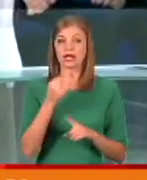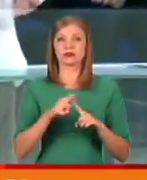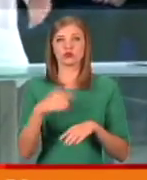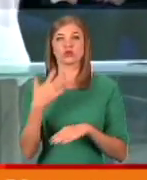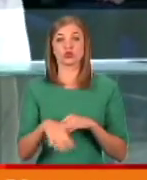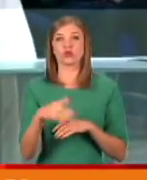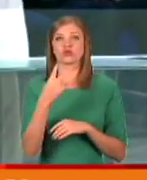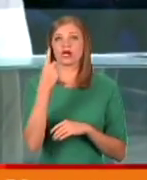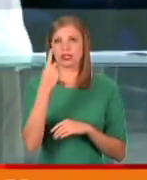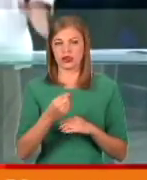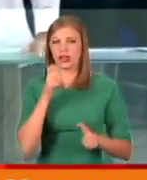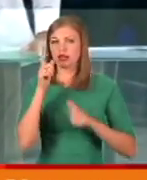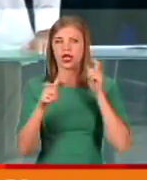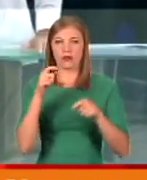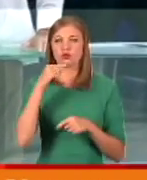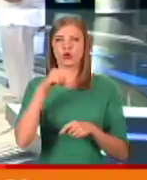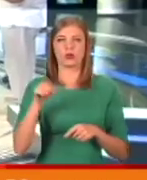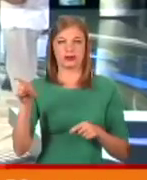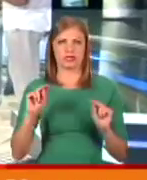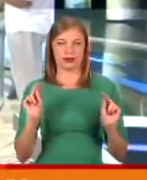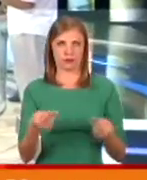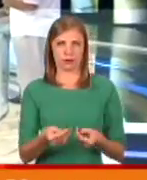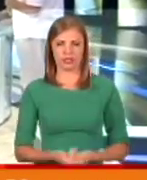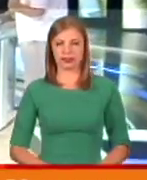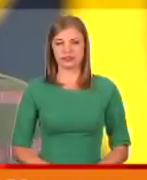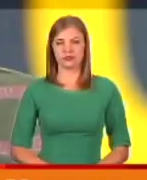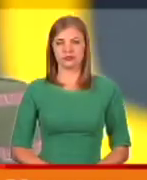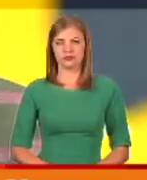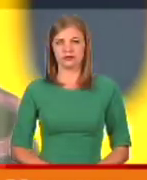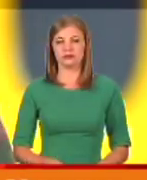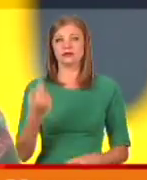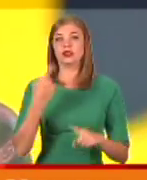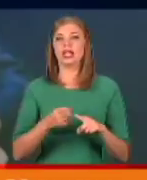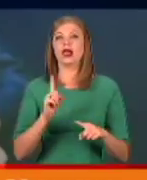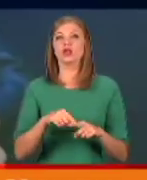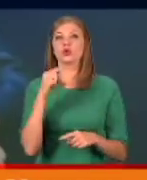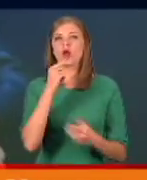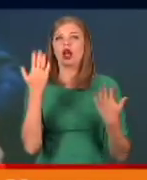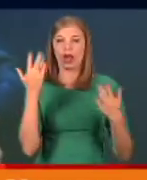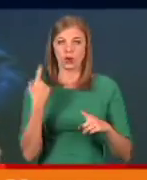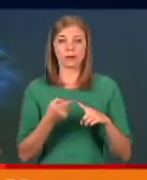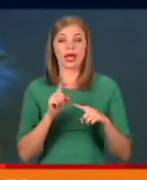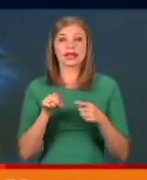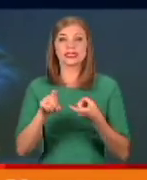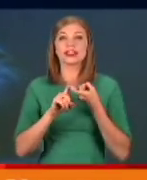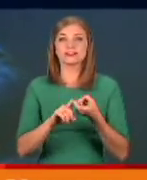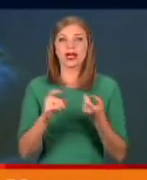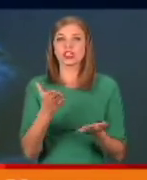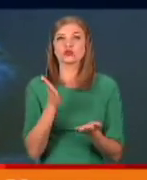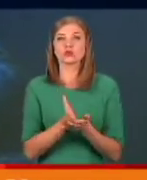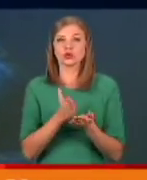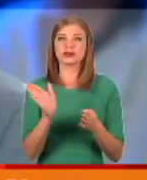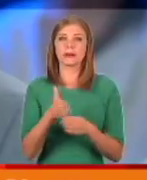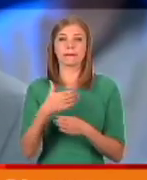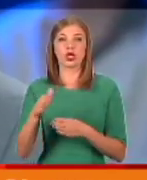вже вдень волали російські пропагандисти. Железні дороги вбирають. Это экономика, это те связи, которые существуют